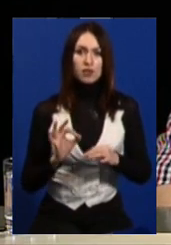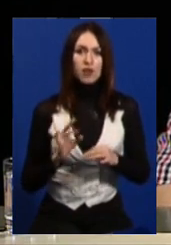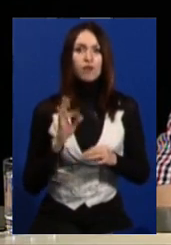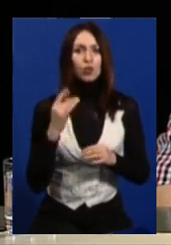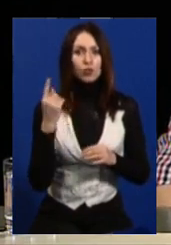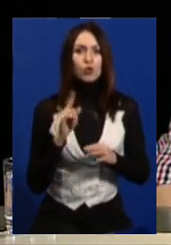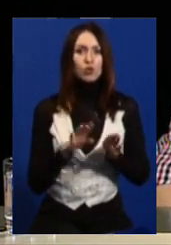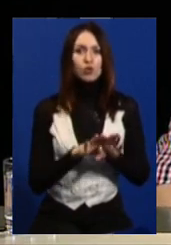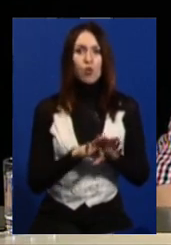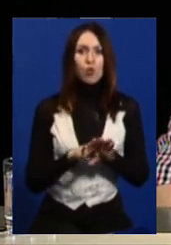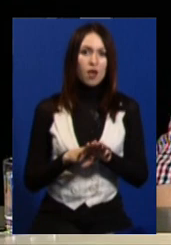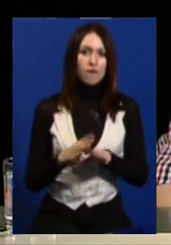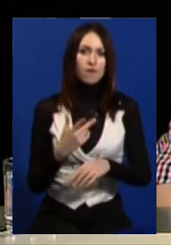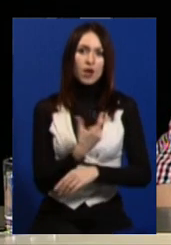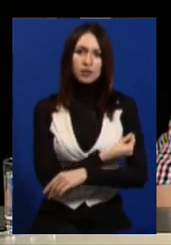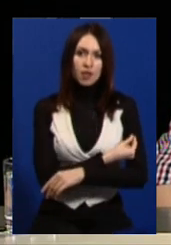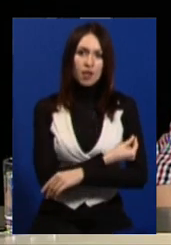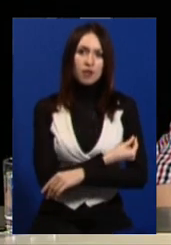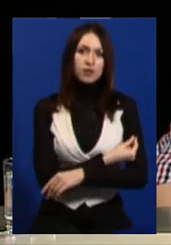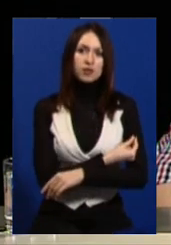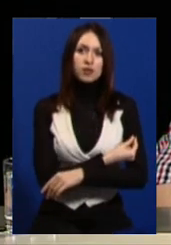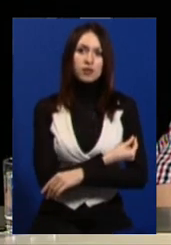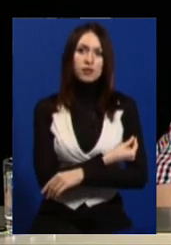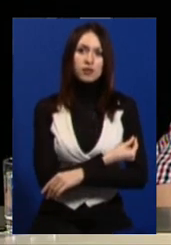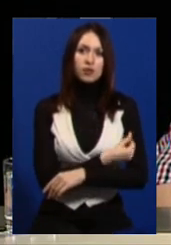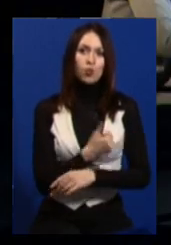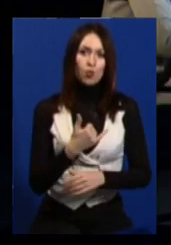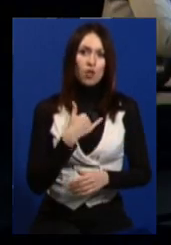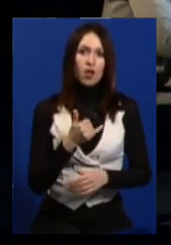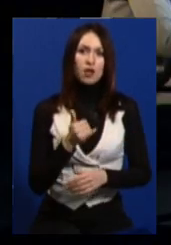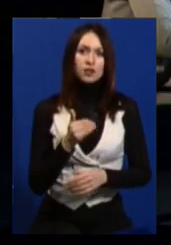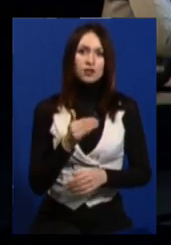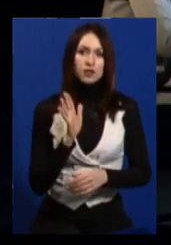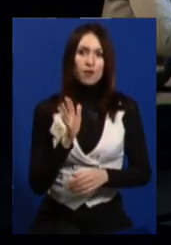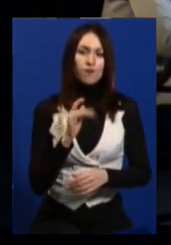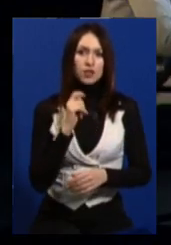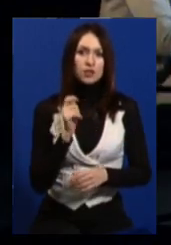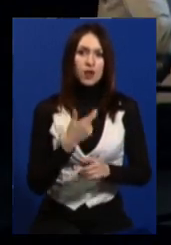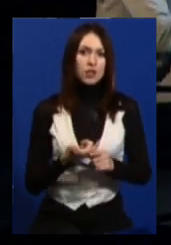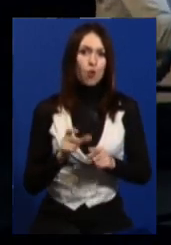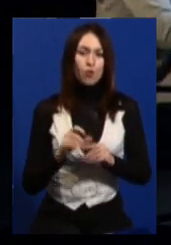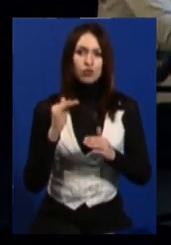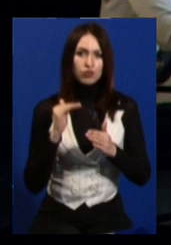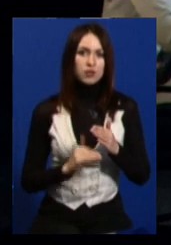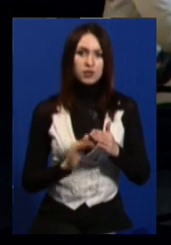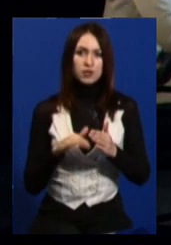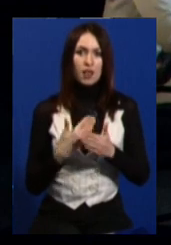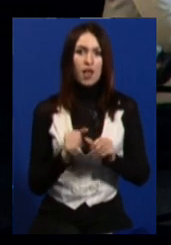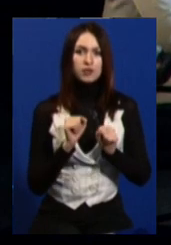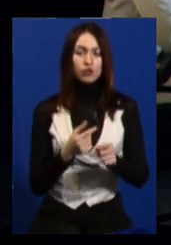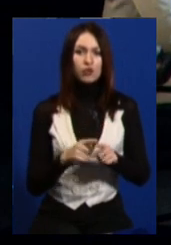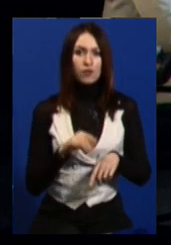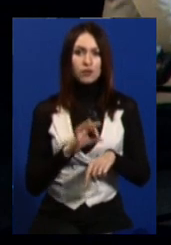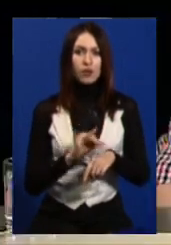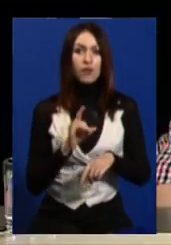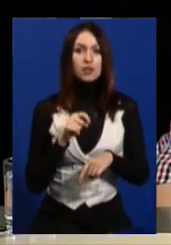уровень вакцинации непосредственно у нас в стране очень низкий. Чому? Для защиты от этого заболевания.